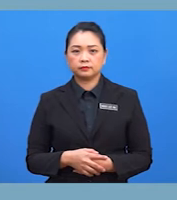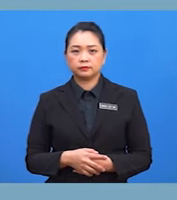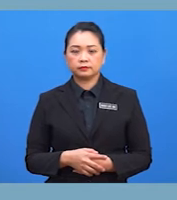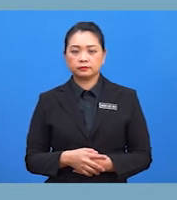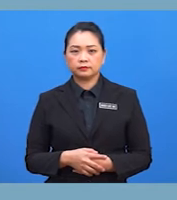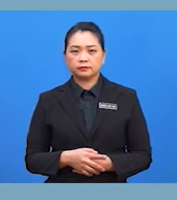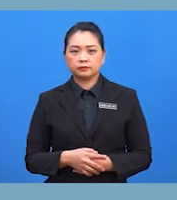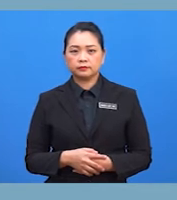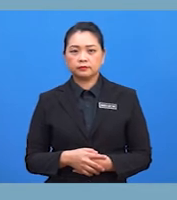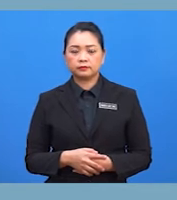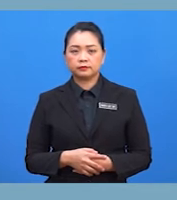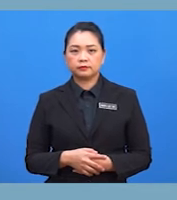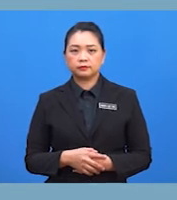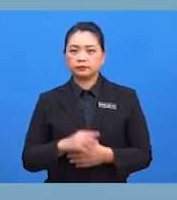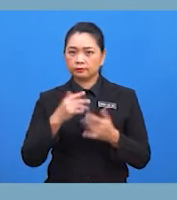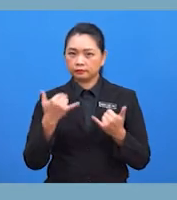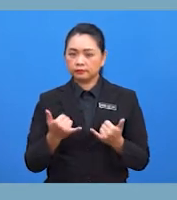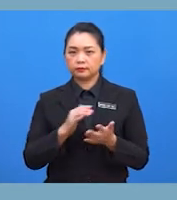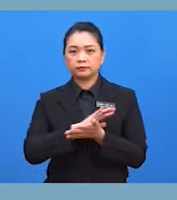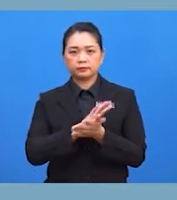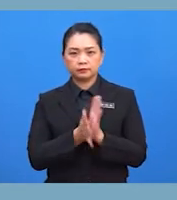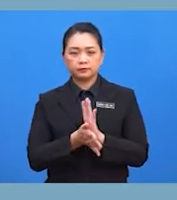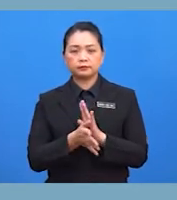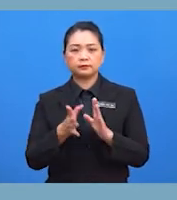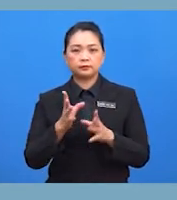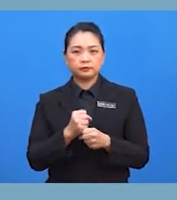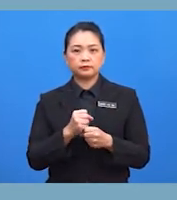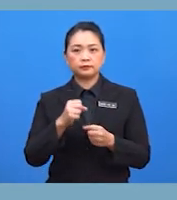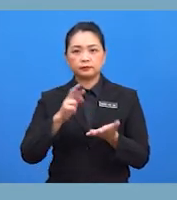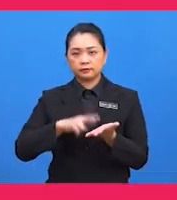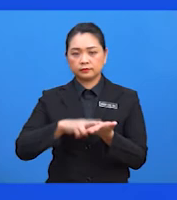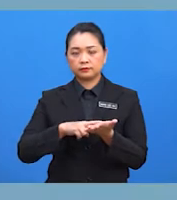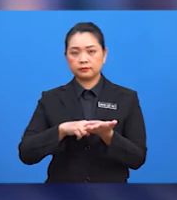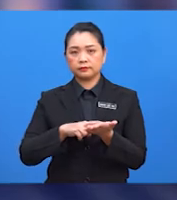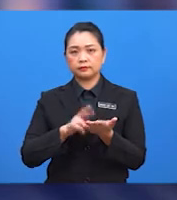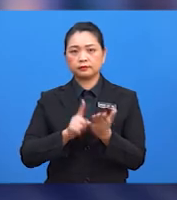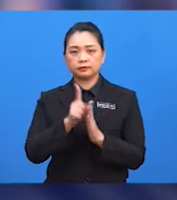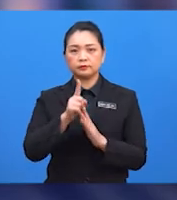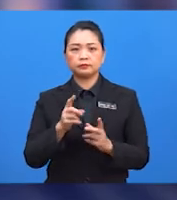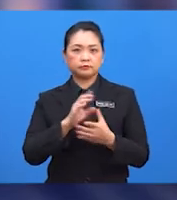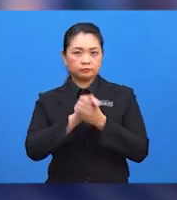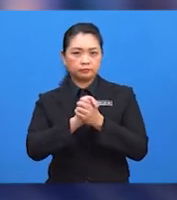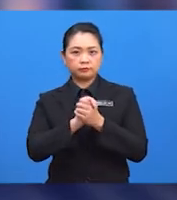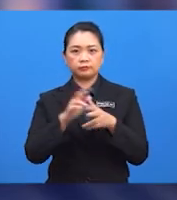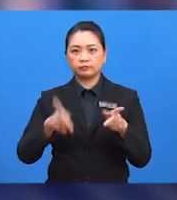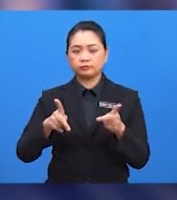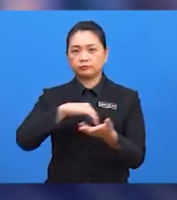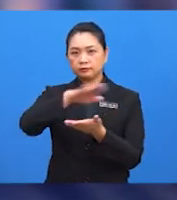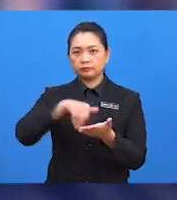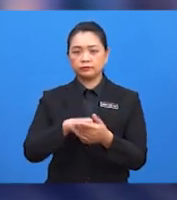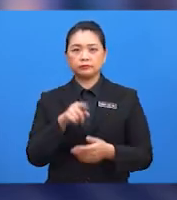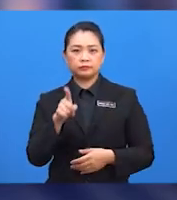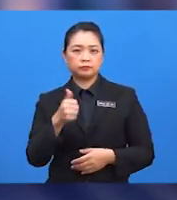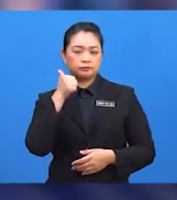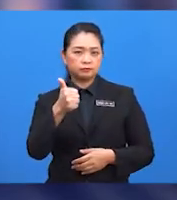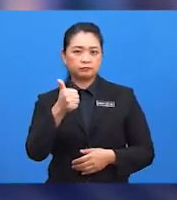1.35%. Rumusannya adalah kadar inflasi semakin meningkat. Tahniah pelajar sekalian, kamu